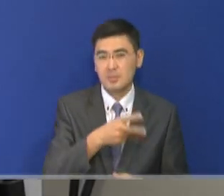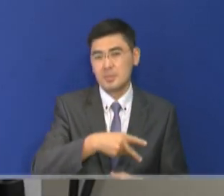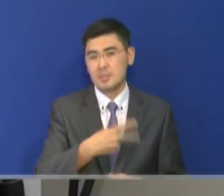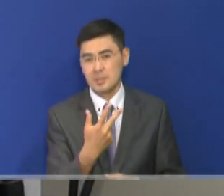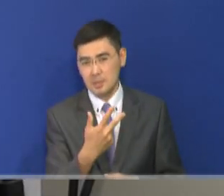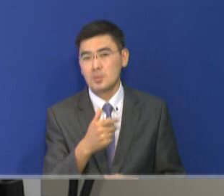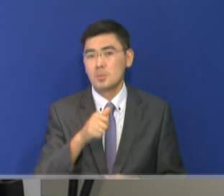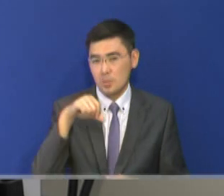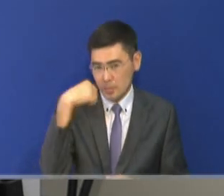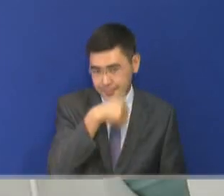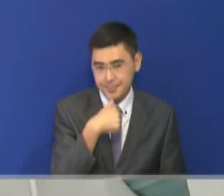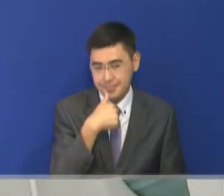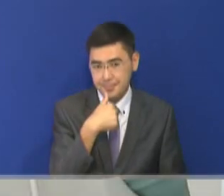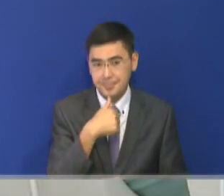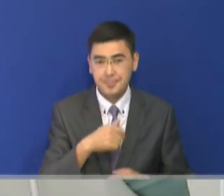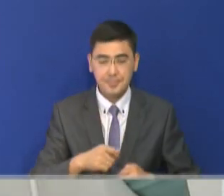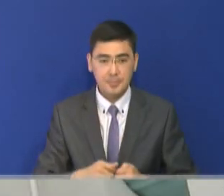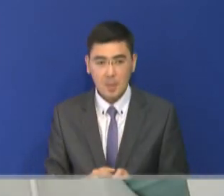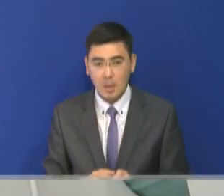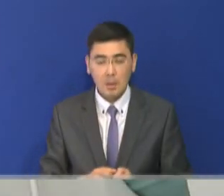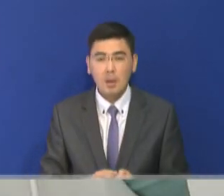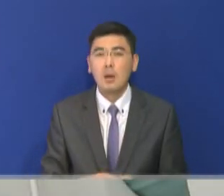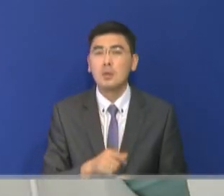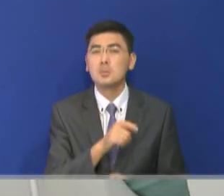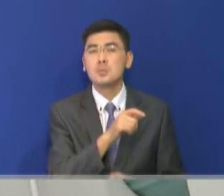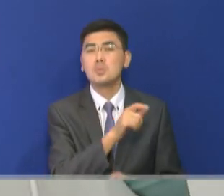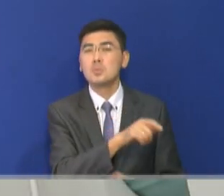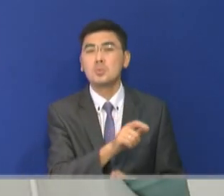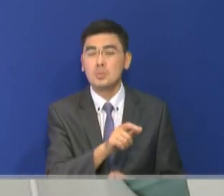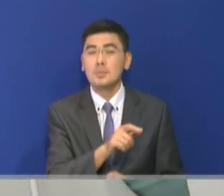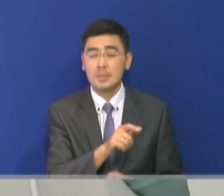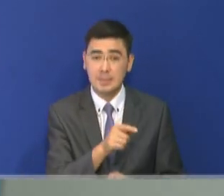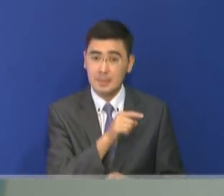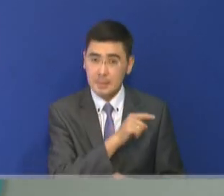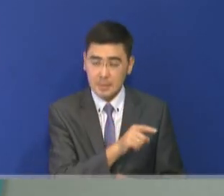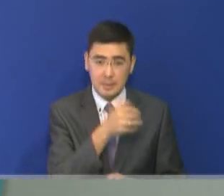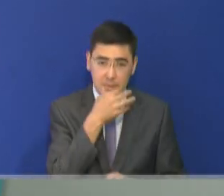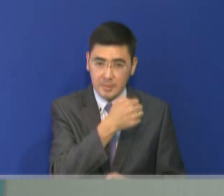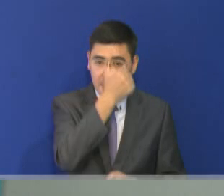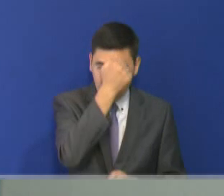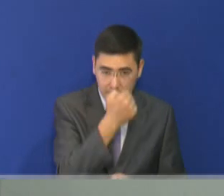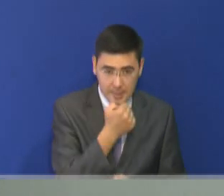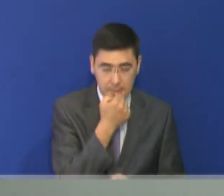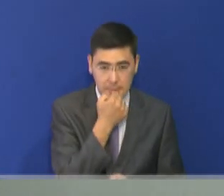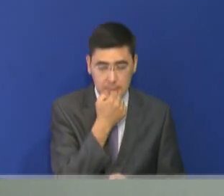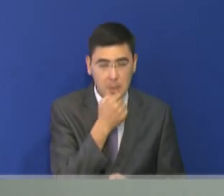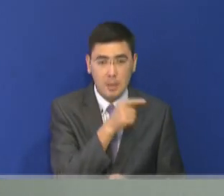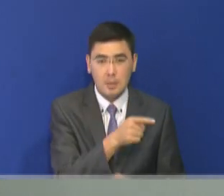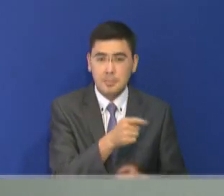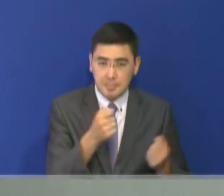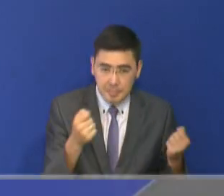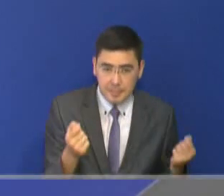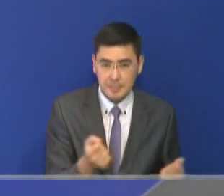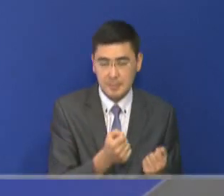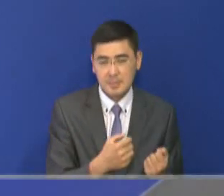году. Выражение такой признательности людям в белых халатах более чем своевременно, ведь в этот сложный период